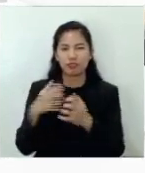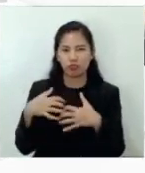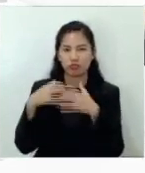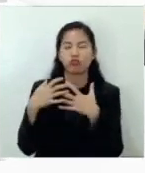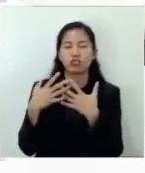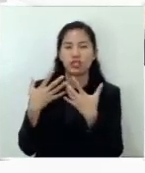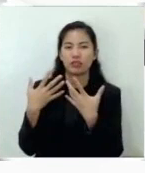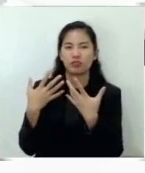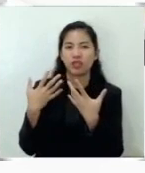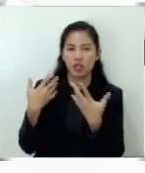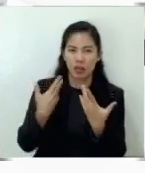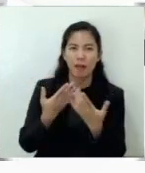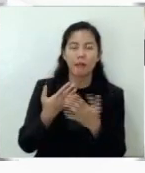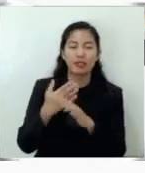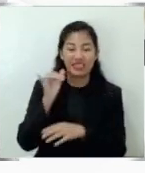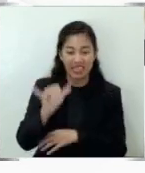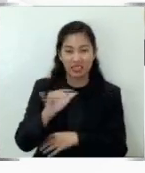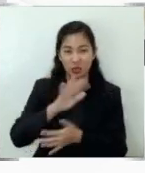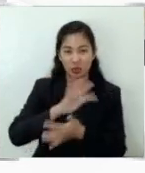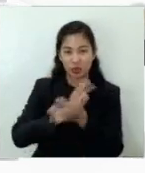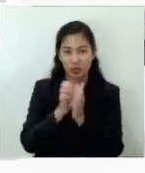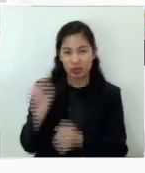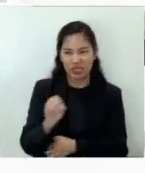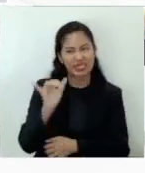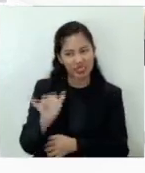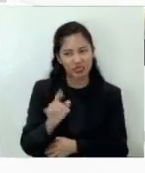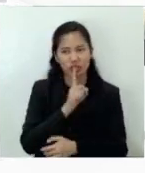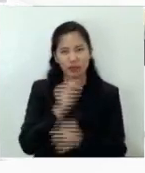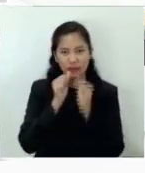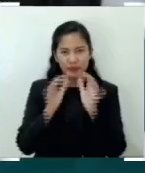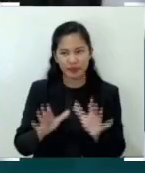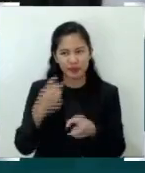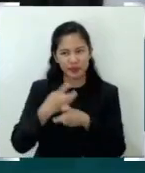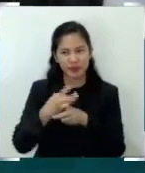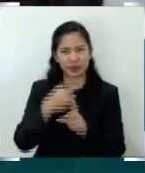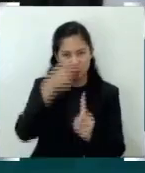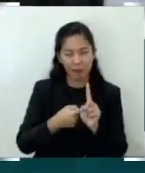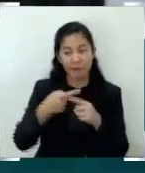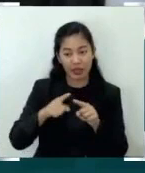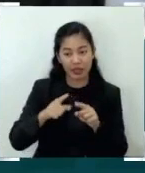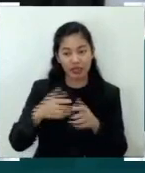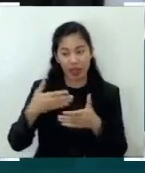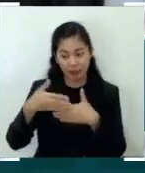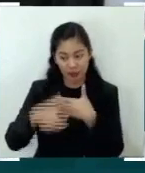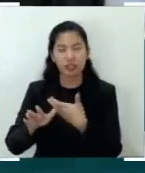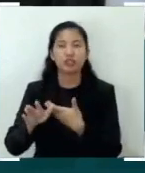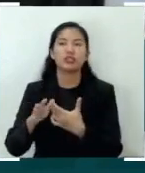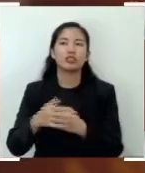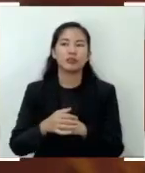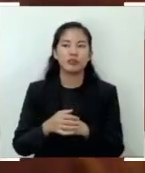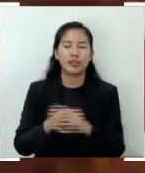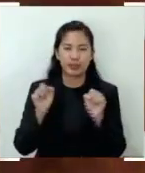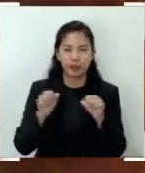a blessing. It will be hard for 1 month, but afterwards it should be a blessing. Sagot dyan ng DOH at iba pang health